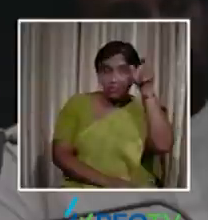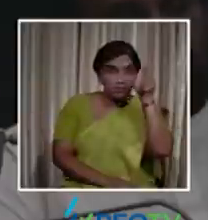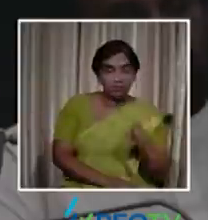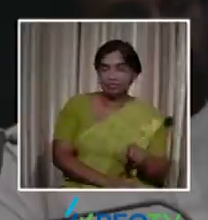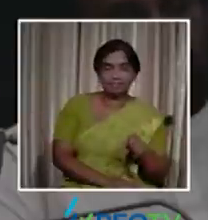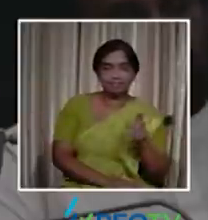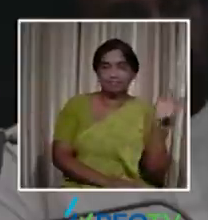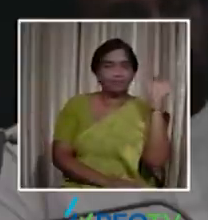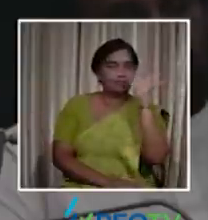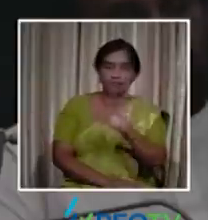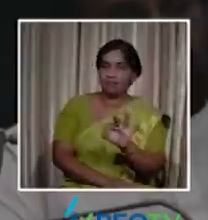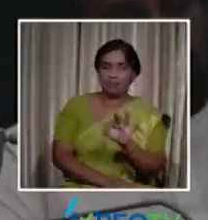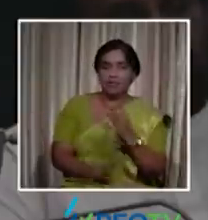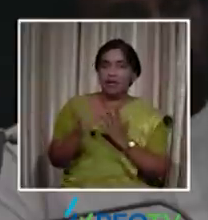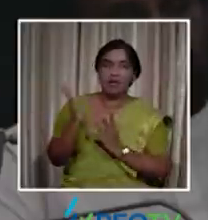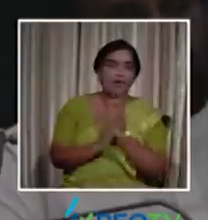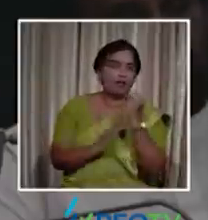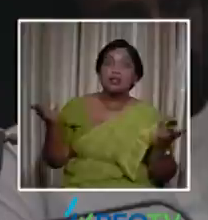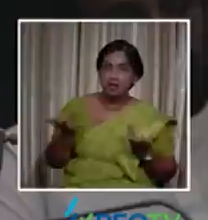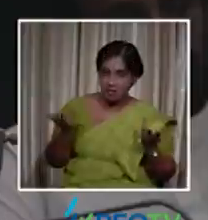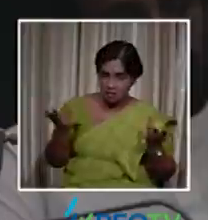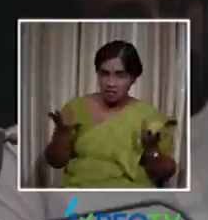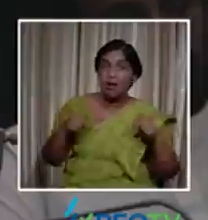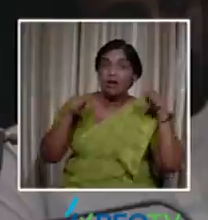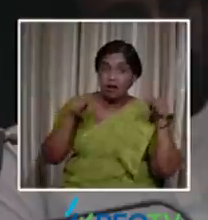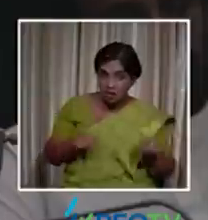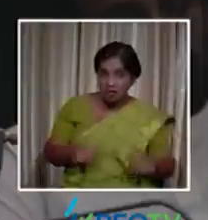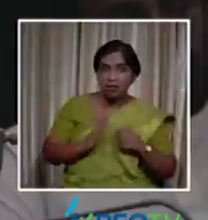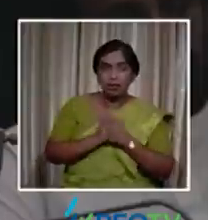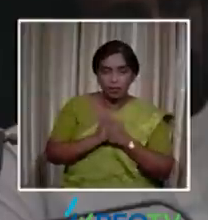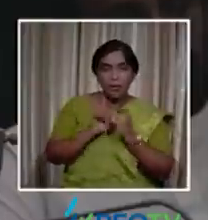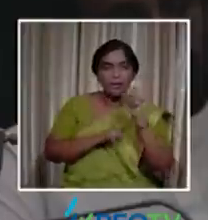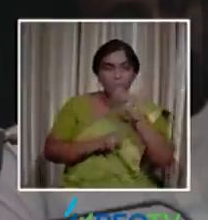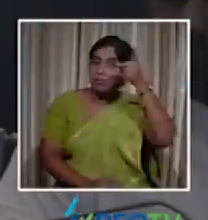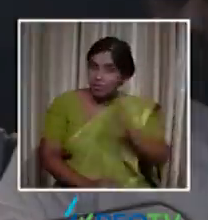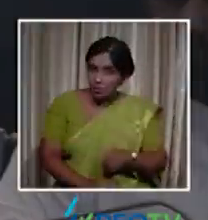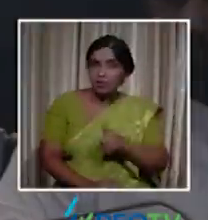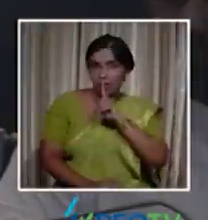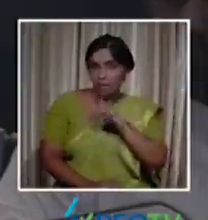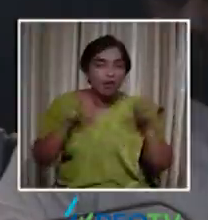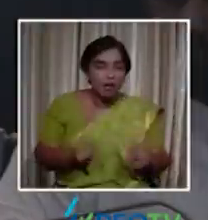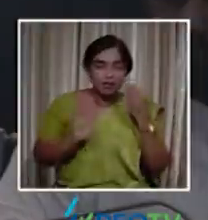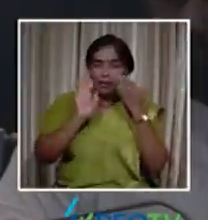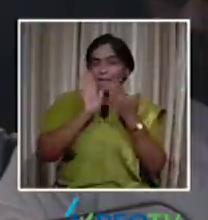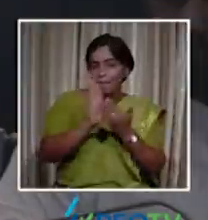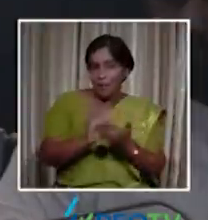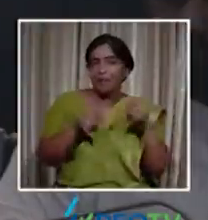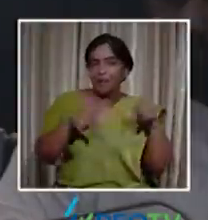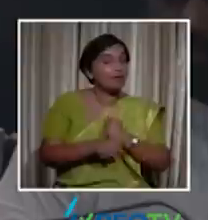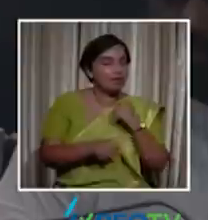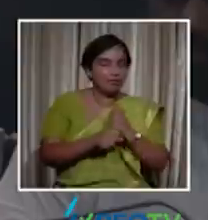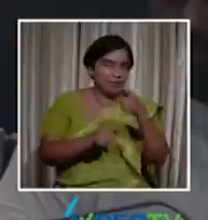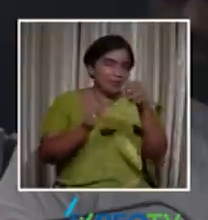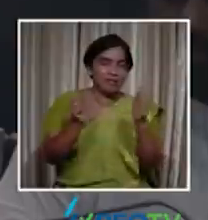කාන්තාවකට පත් වෙන්නට අයිතියක් නැහැයි කියන එක අද මේ ගරු සභාව ලෝකෙට පෙන්වලා දුන්නා. අද පෙන්නවා මේ ආණ්ඩුව